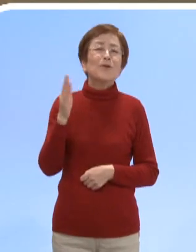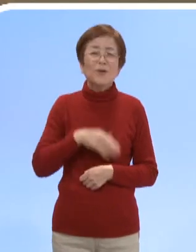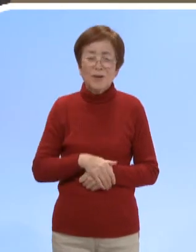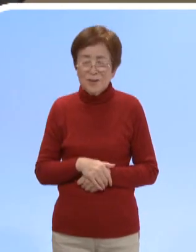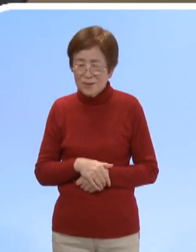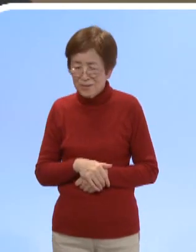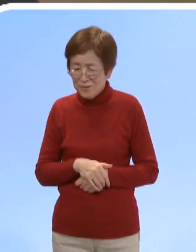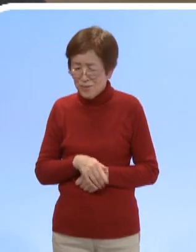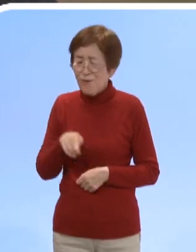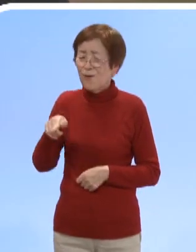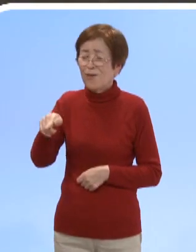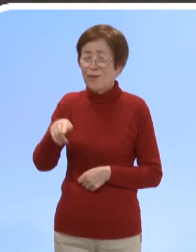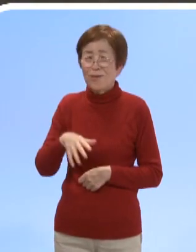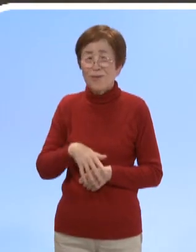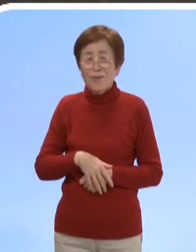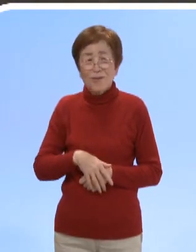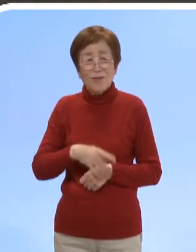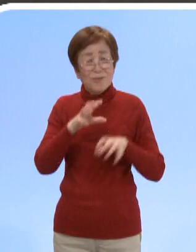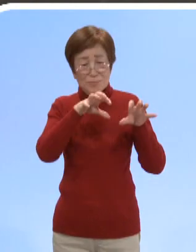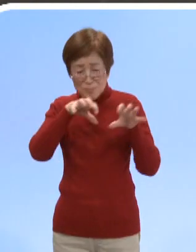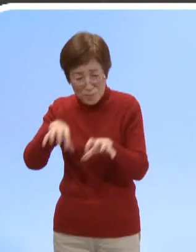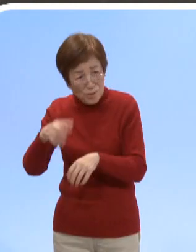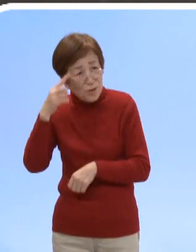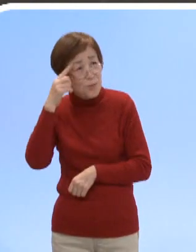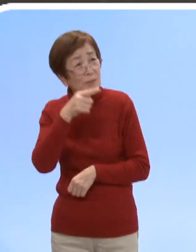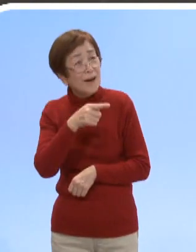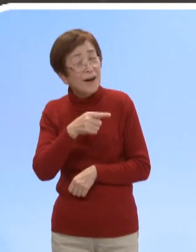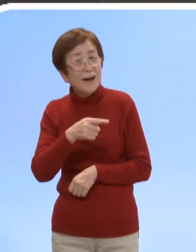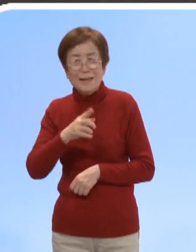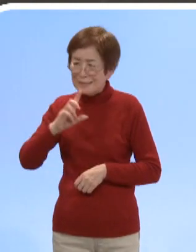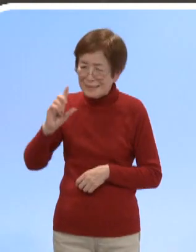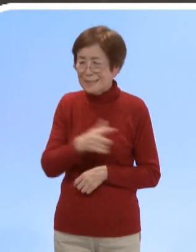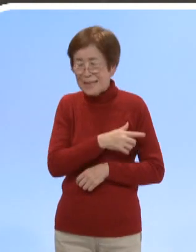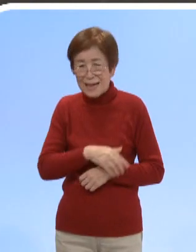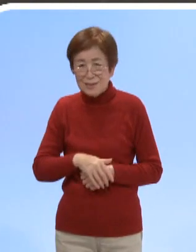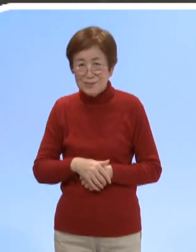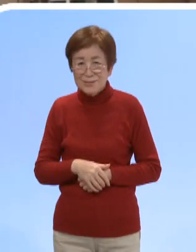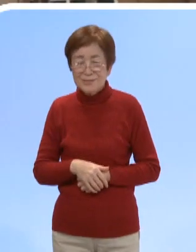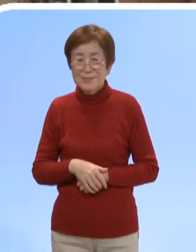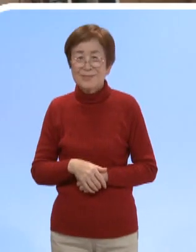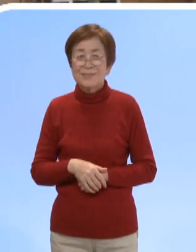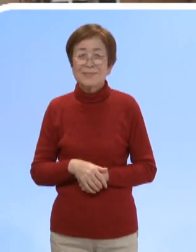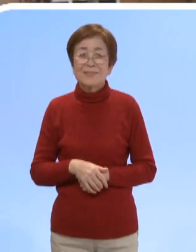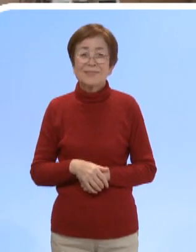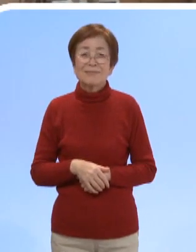ろ。 あれ、赤坂さんが3人いる。 いや違うわ。